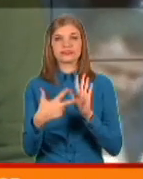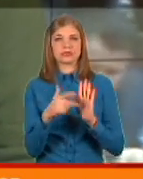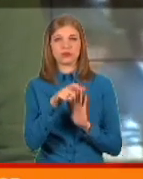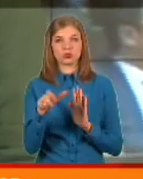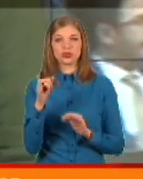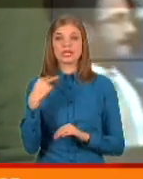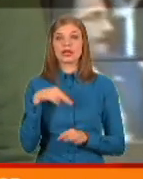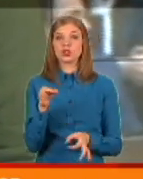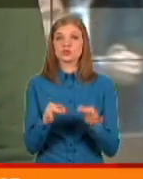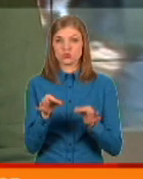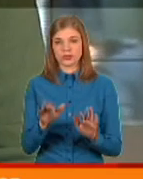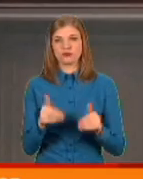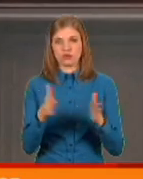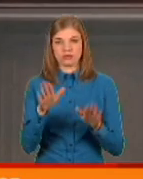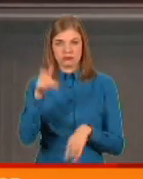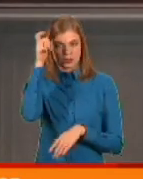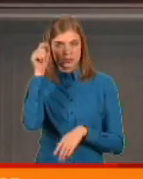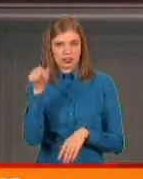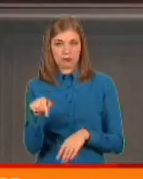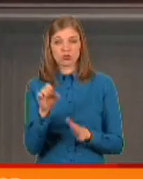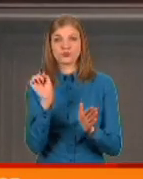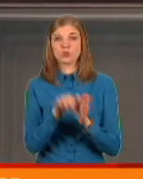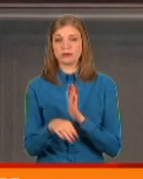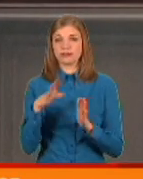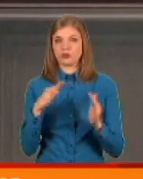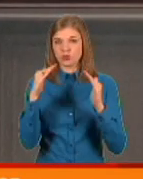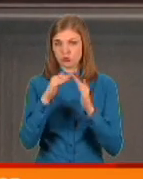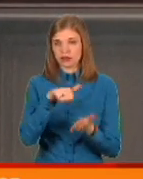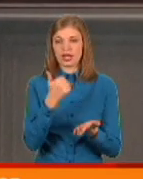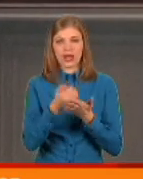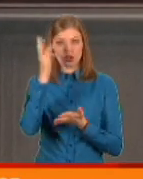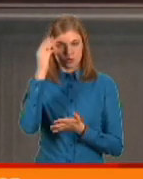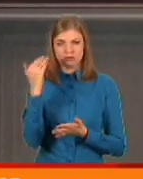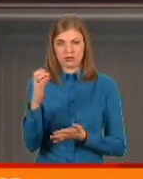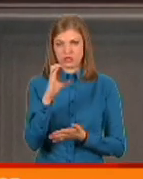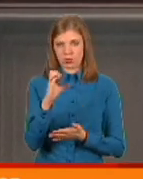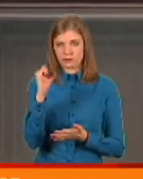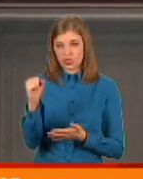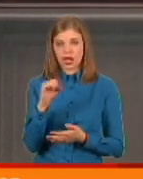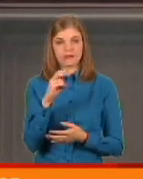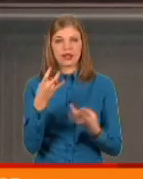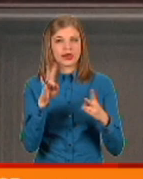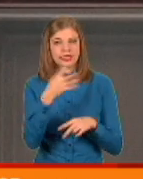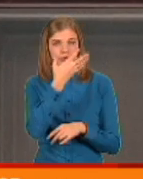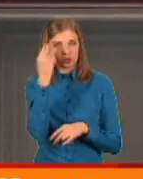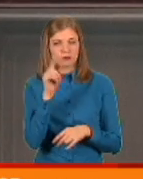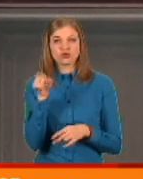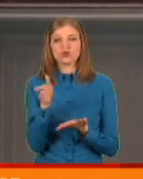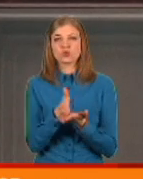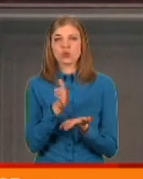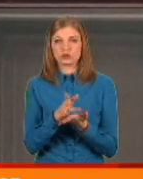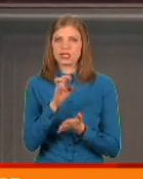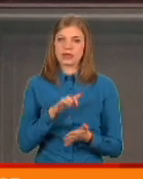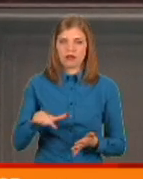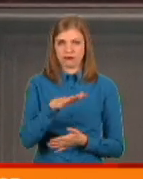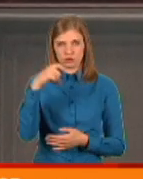І судити їх Ердоган пропонує в Стамбулі. Убивство сталося в будівлі генконсульства Саудівської Аравії. Однак не варто забувати, що воно розташоване